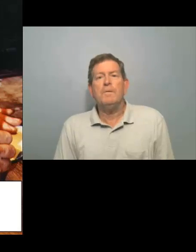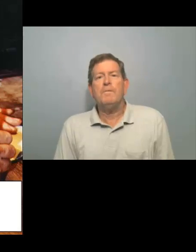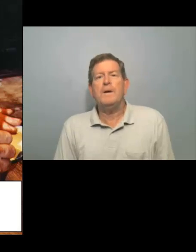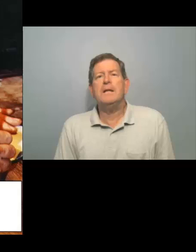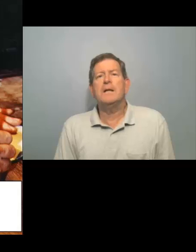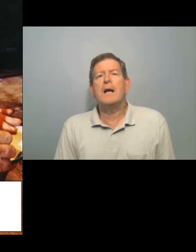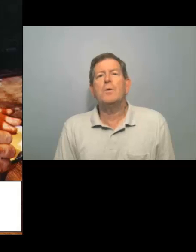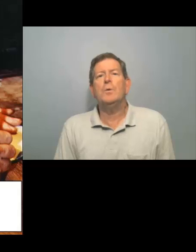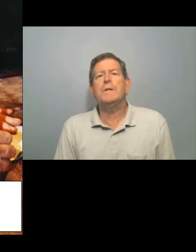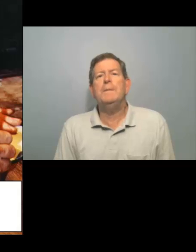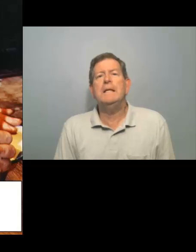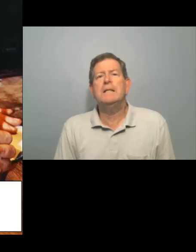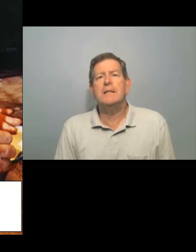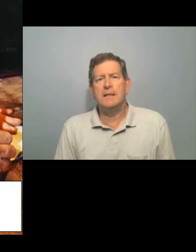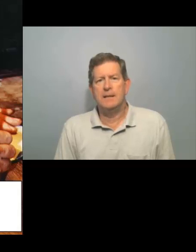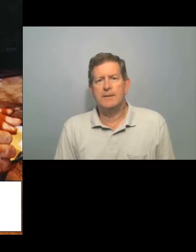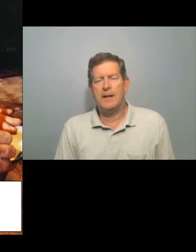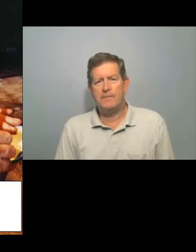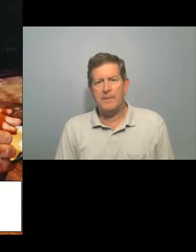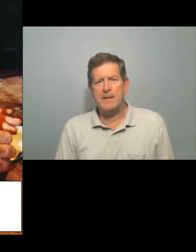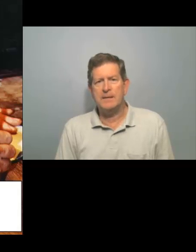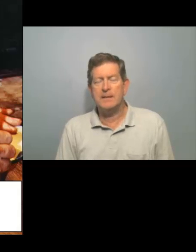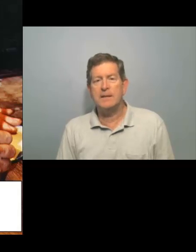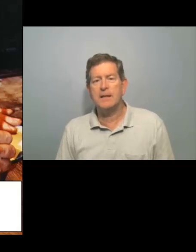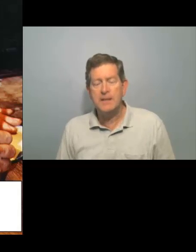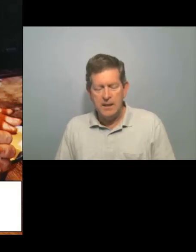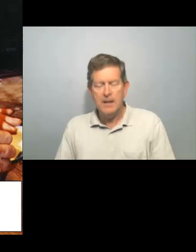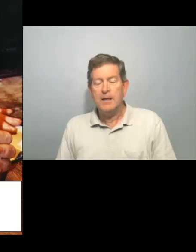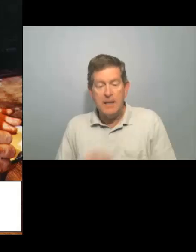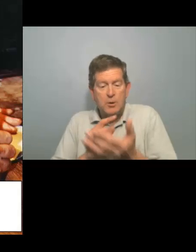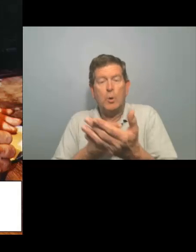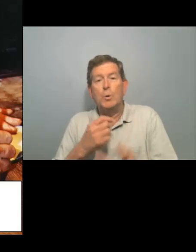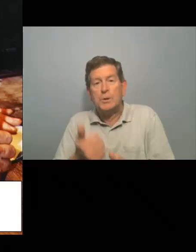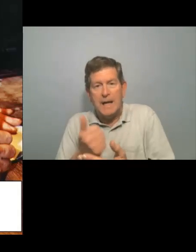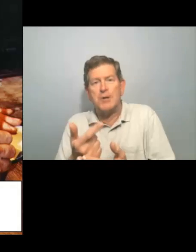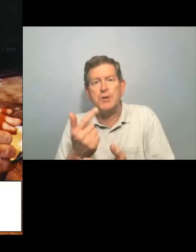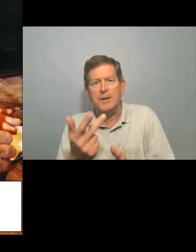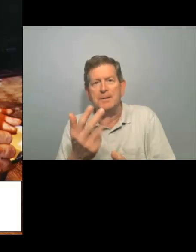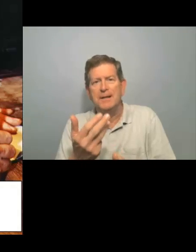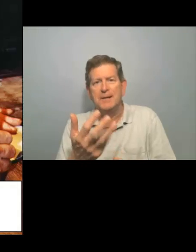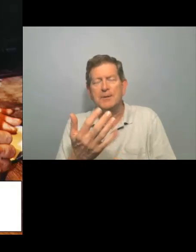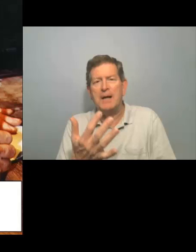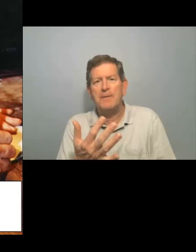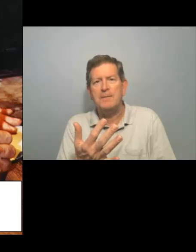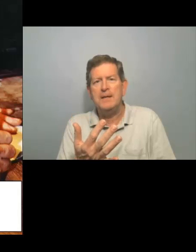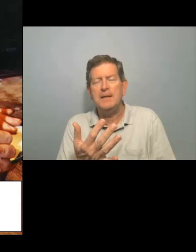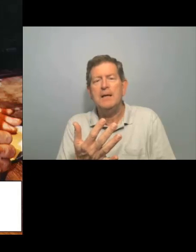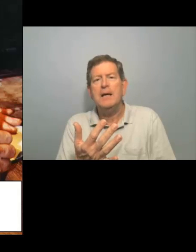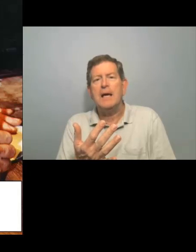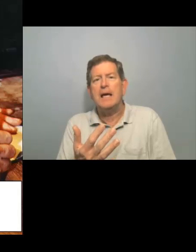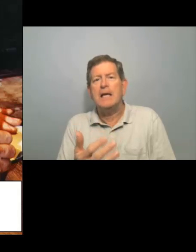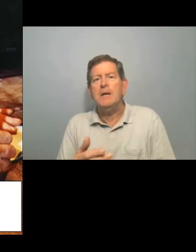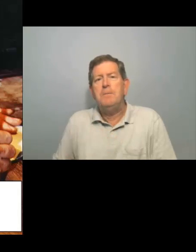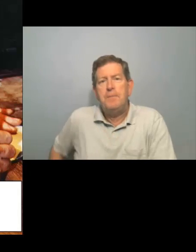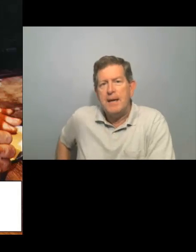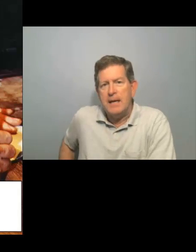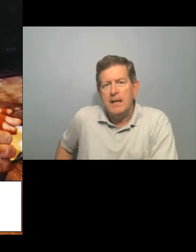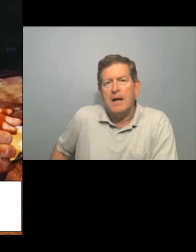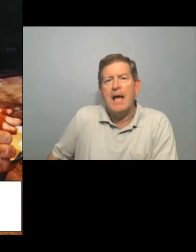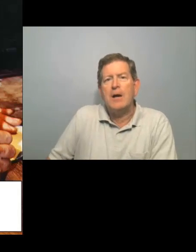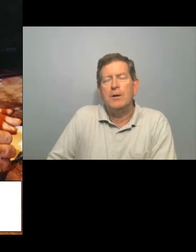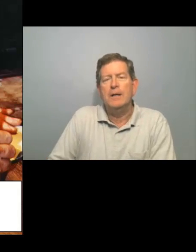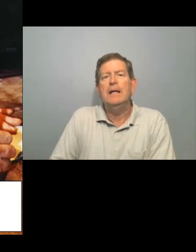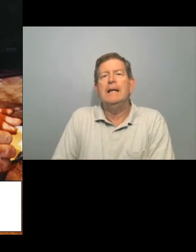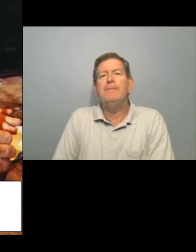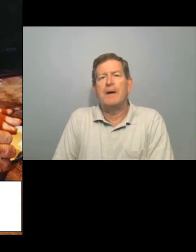Oui, John fait de la comptabilité de la famille, c'est-à-dire qu'il compte l'argent de la famille et il paie,